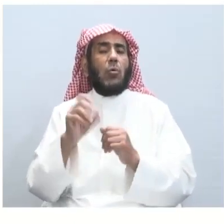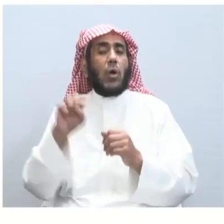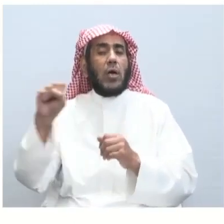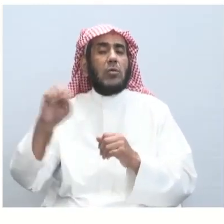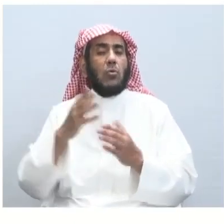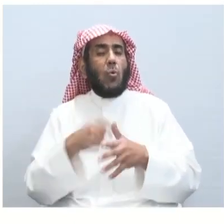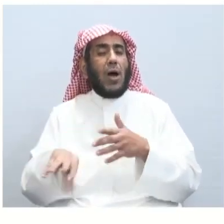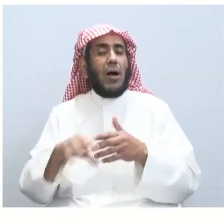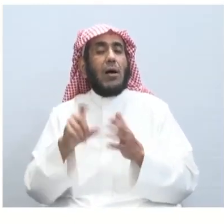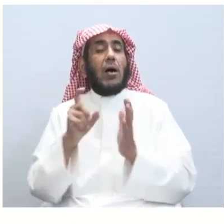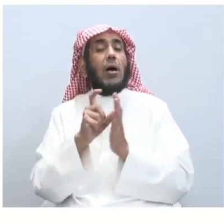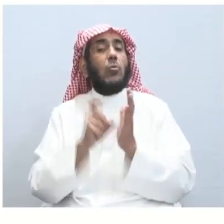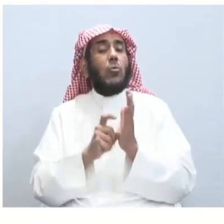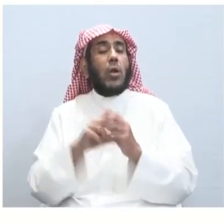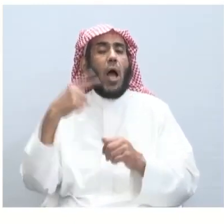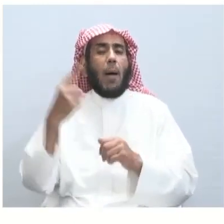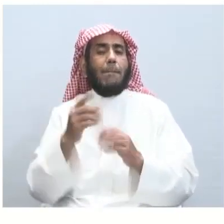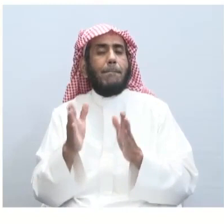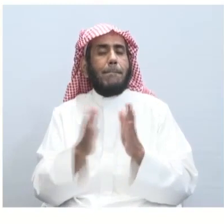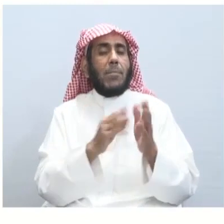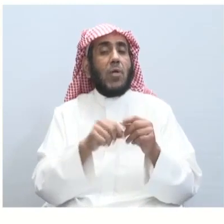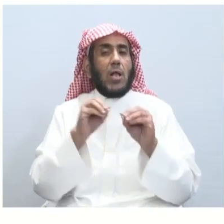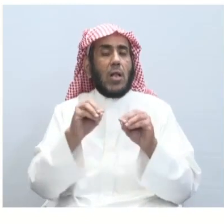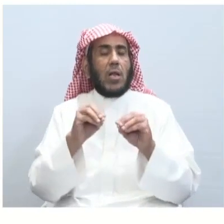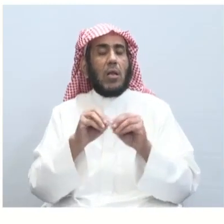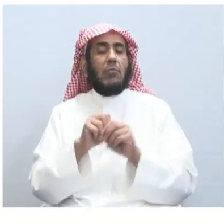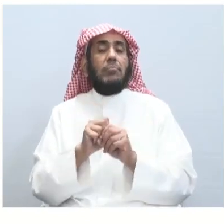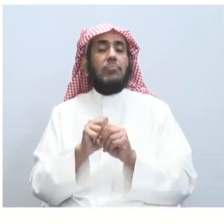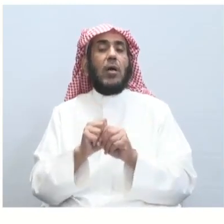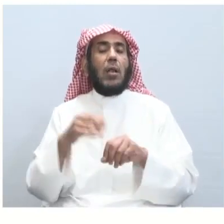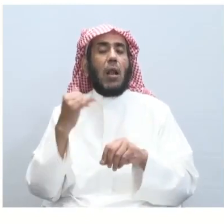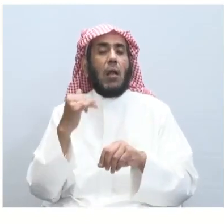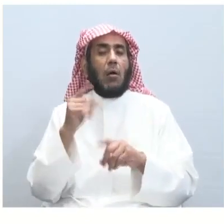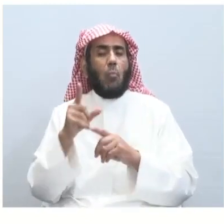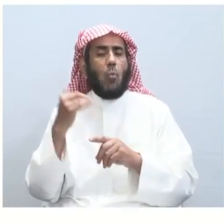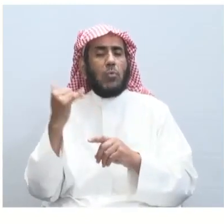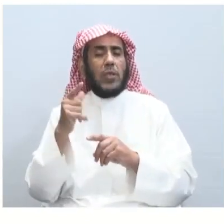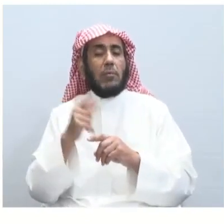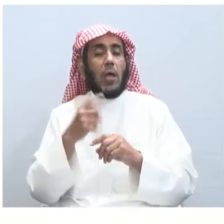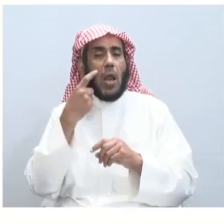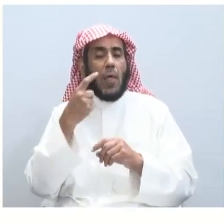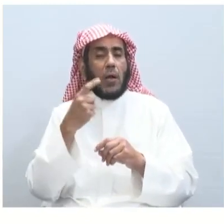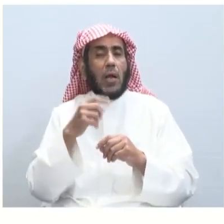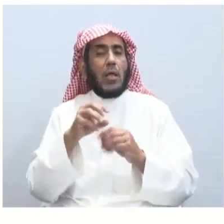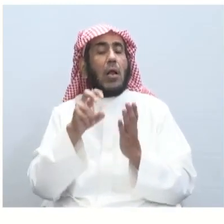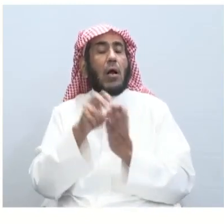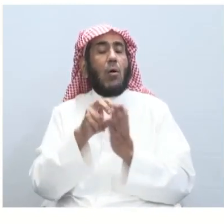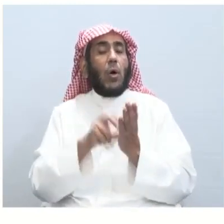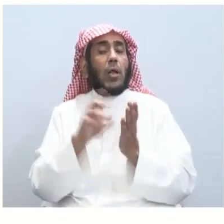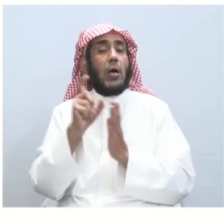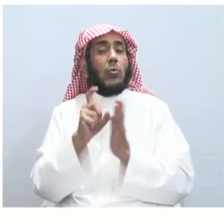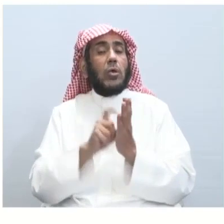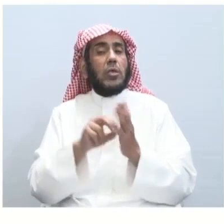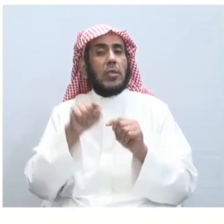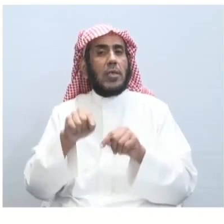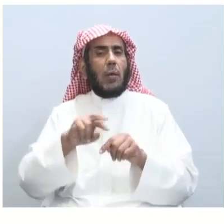وقانون عام فلذلك نعرف هذا الامر من خلال النظر الى هذه القواعد القانونيه نجد